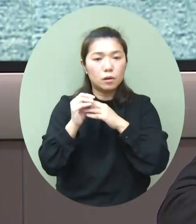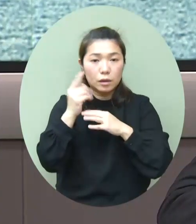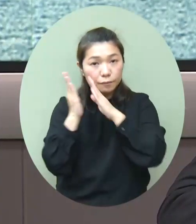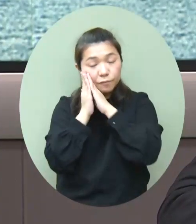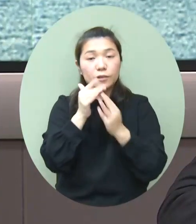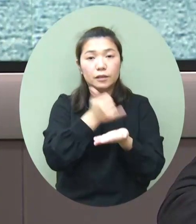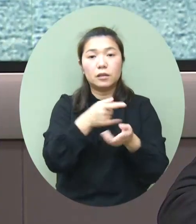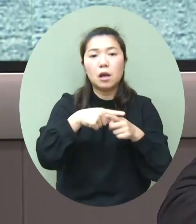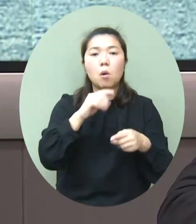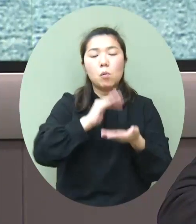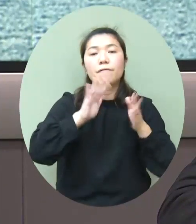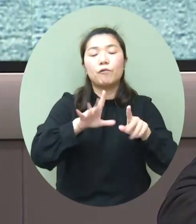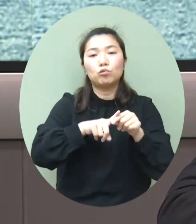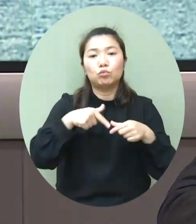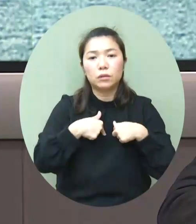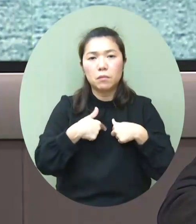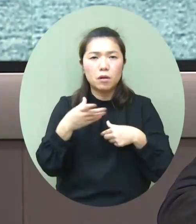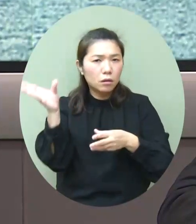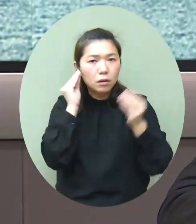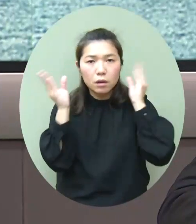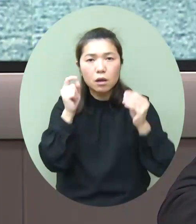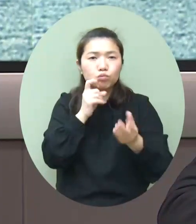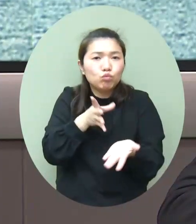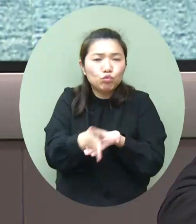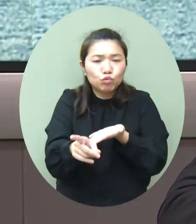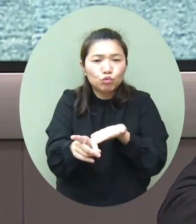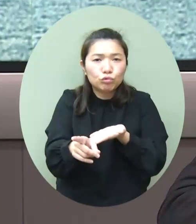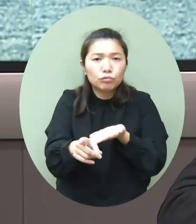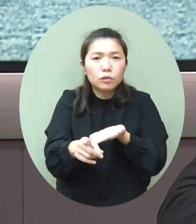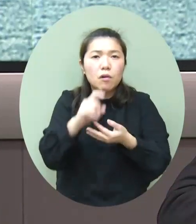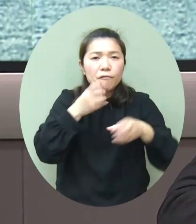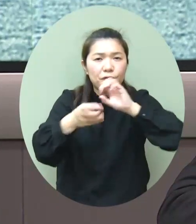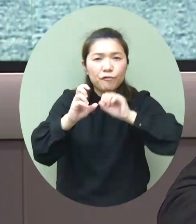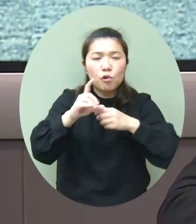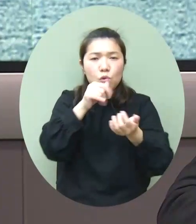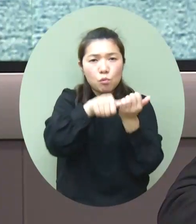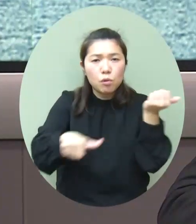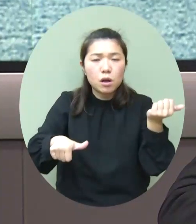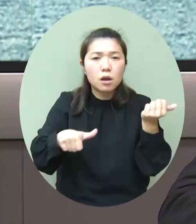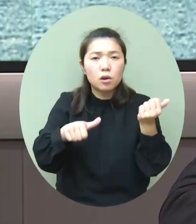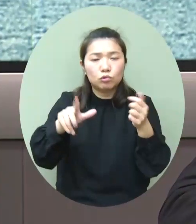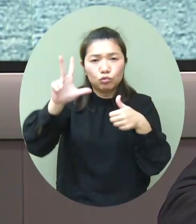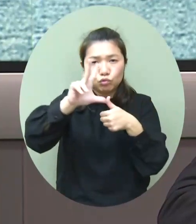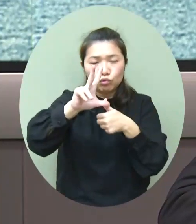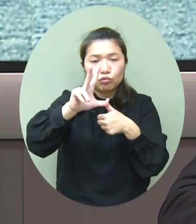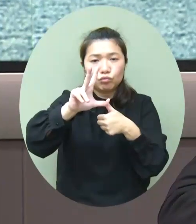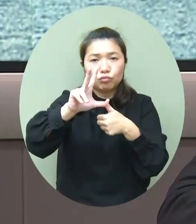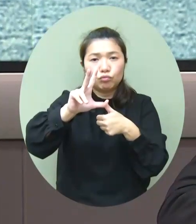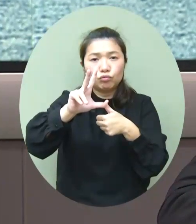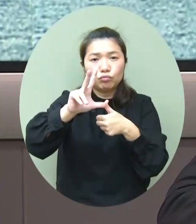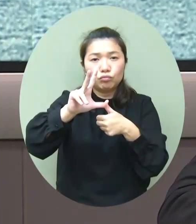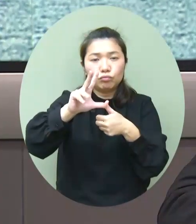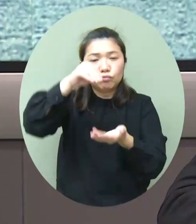的住户接种疫苗方面，卫生防护中心在咨询专家以后